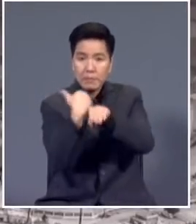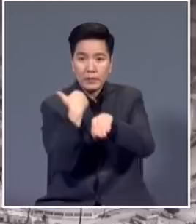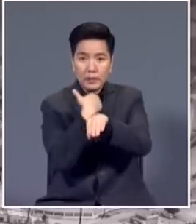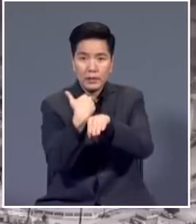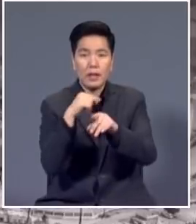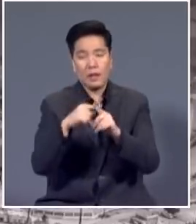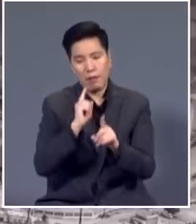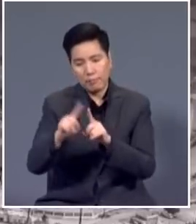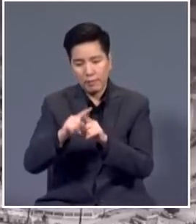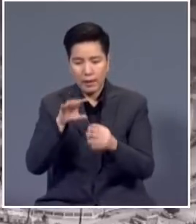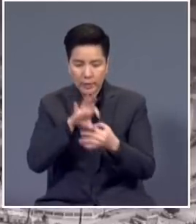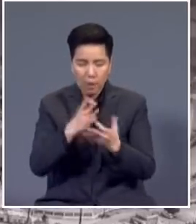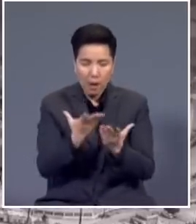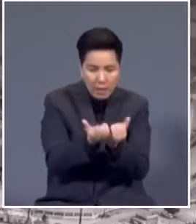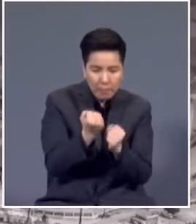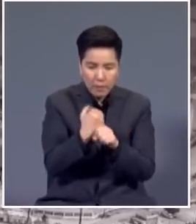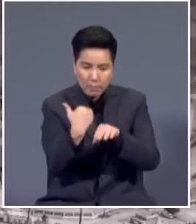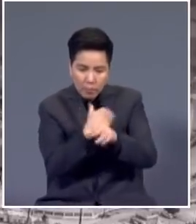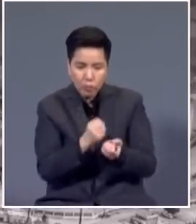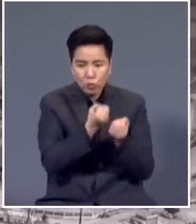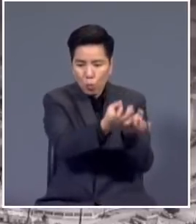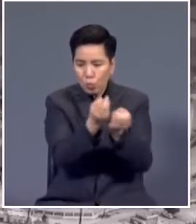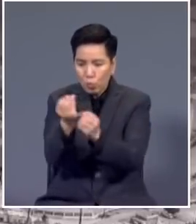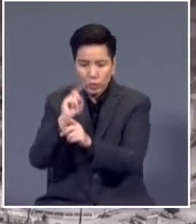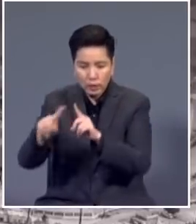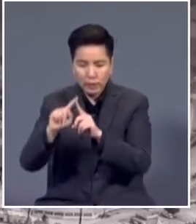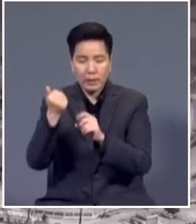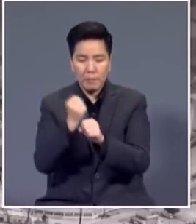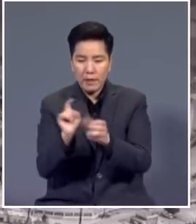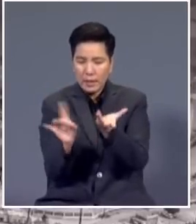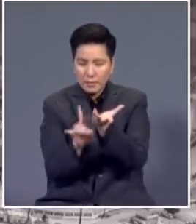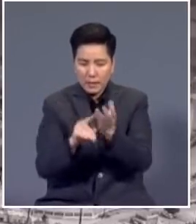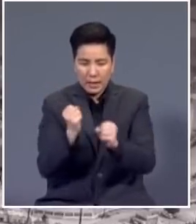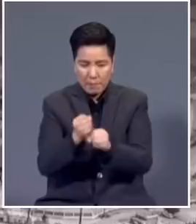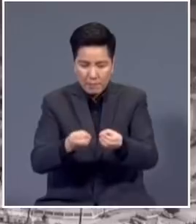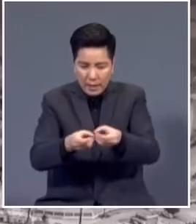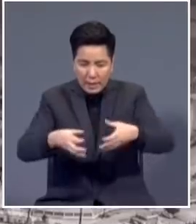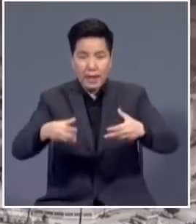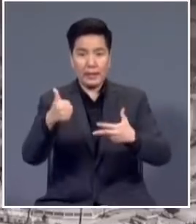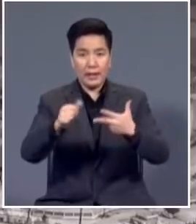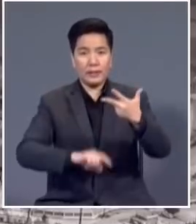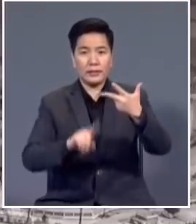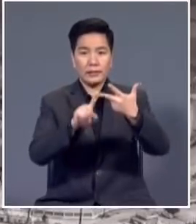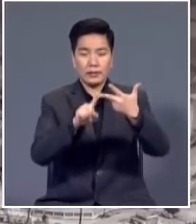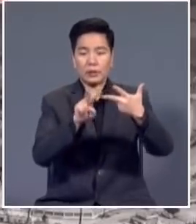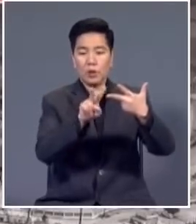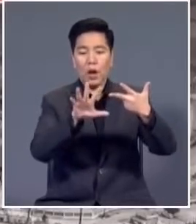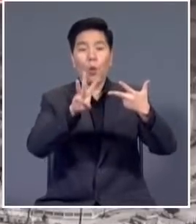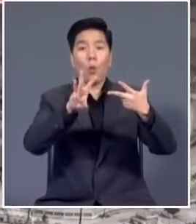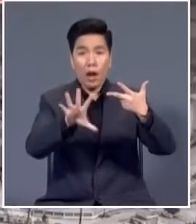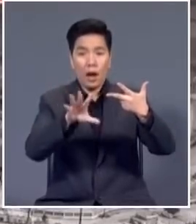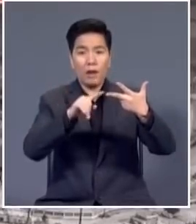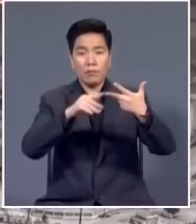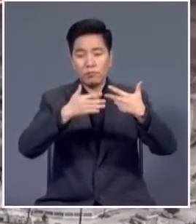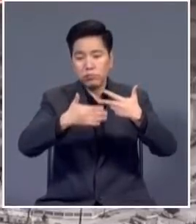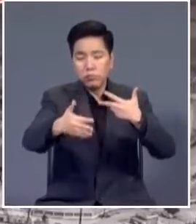ถรองรับกิจการทางเศรษฐกิจที่จะเกิดขึ้นและขยายกิจการได้อย่างมีประสิทธิภาพและระยะต่อไปเริ่มปี2565ก็